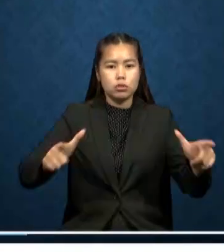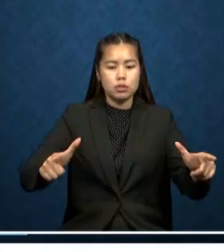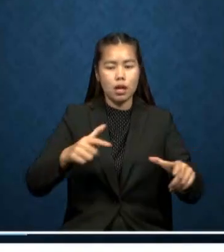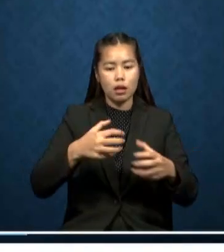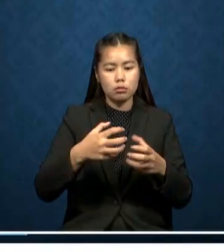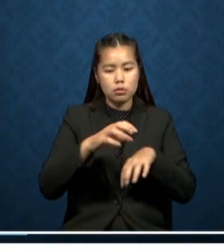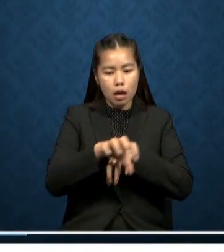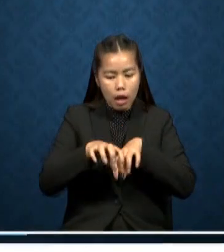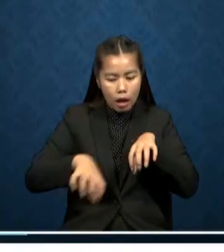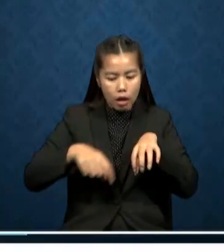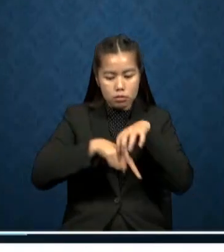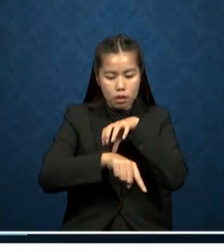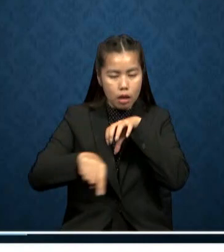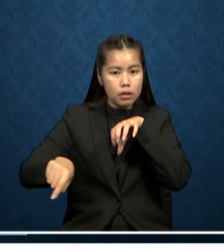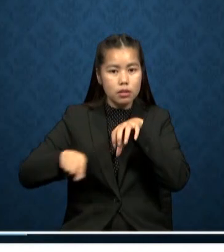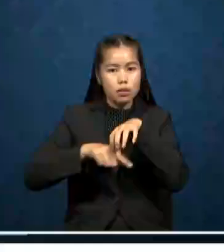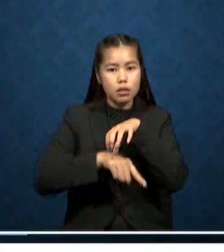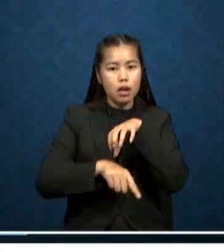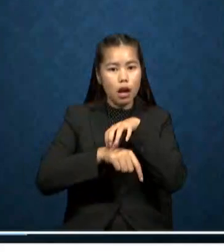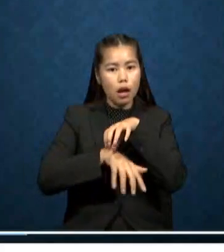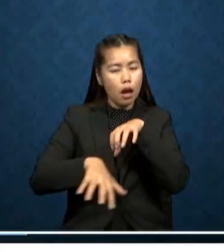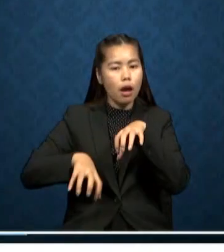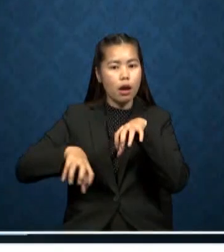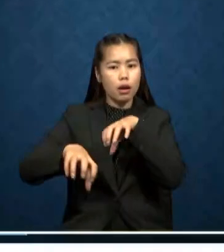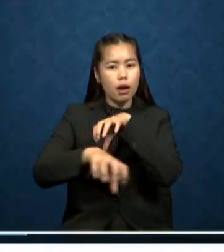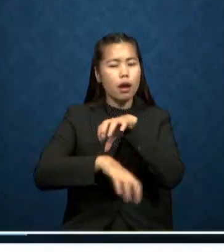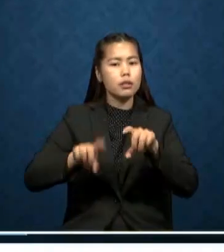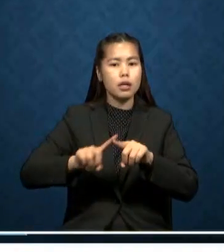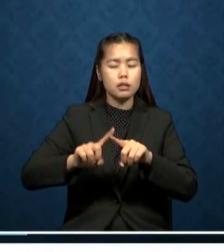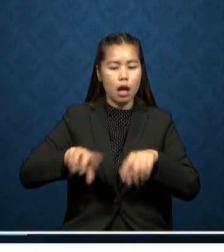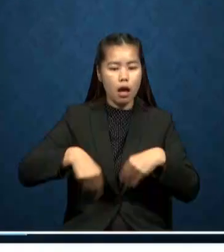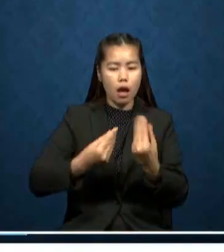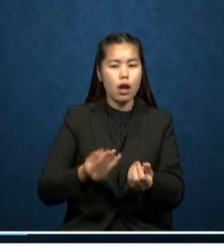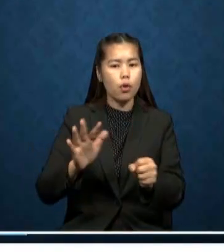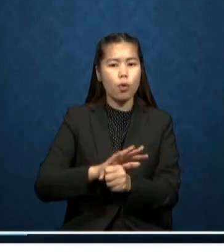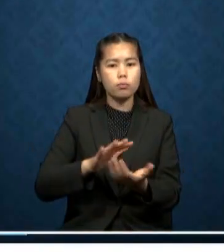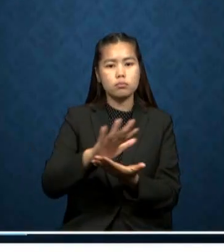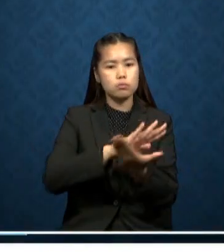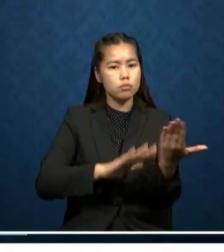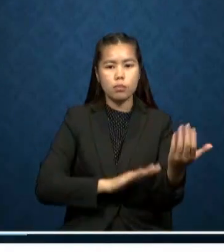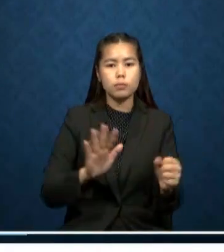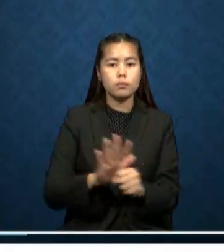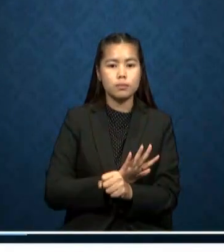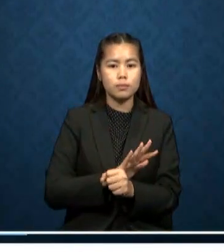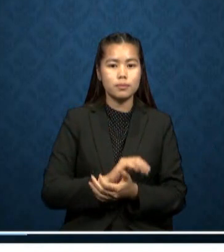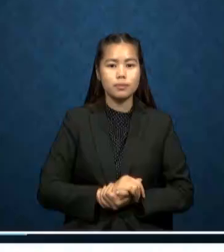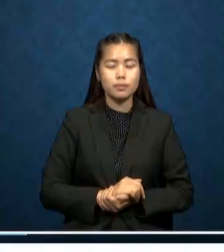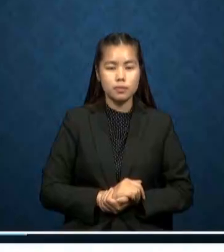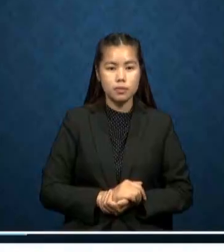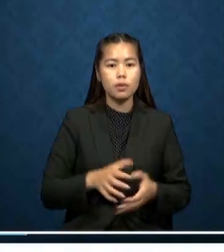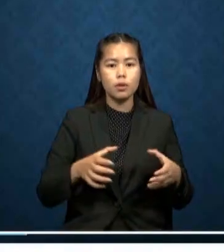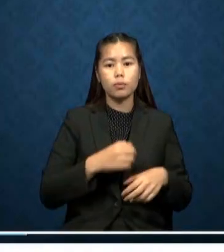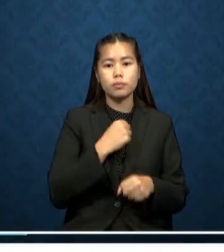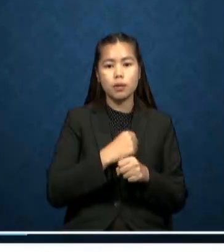ข่ายร่วมกันเพื่อร่วมกันขยายผลให้เกิดชุมชน STสตมไปทั่วทุกท้องถิ่นทั่วไทยคณะทำงานได้